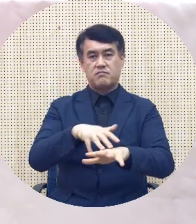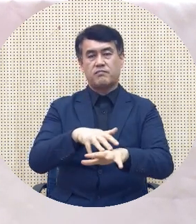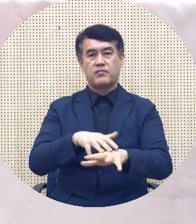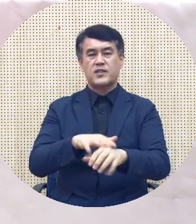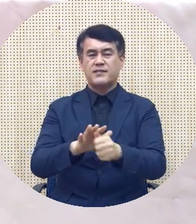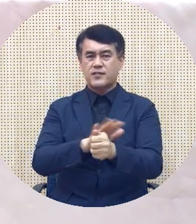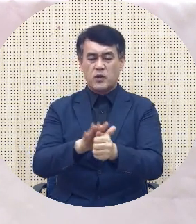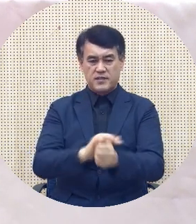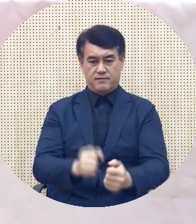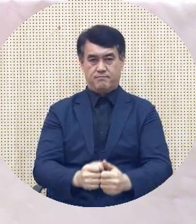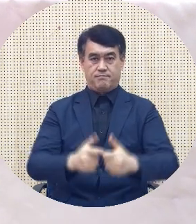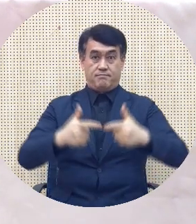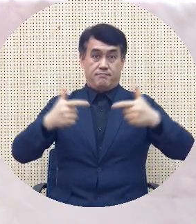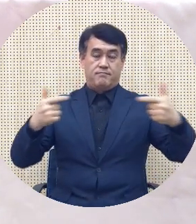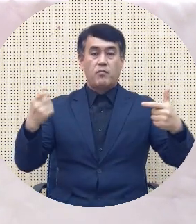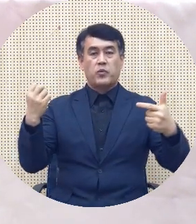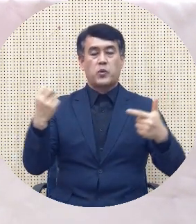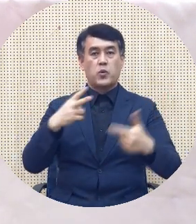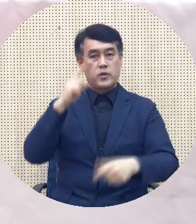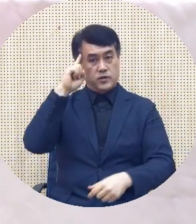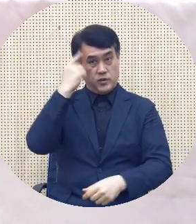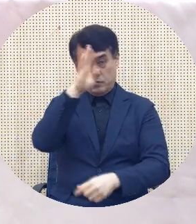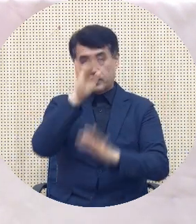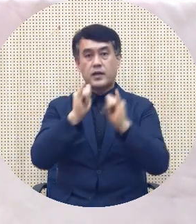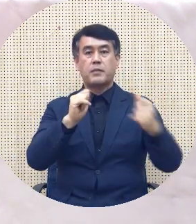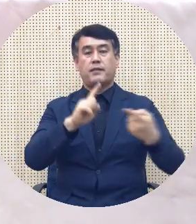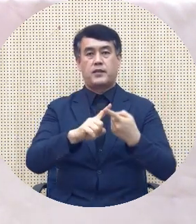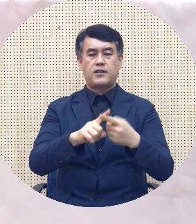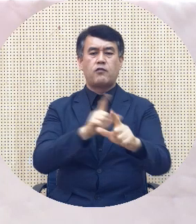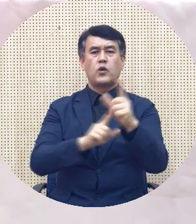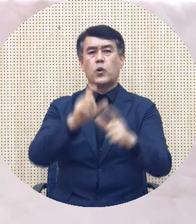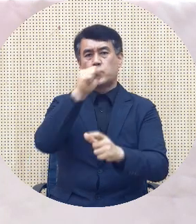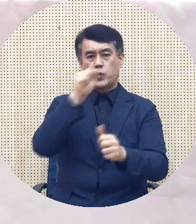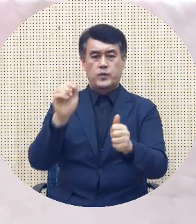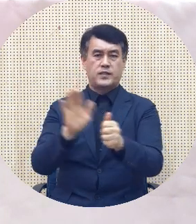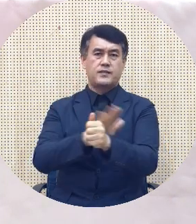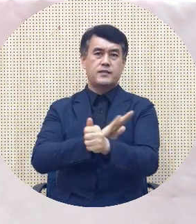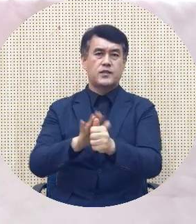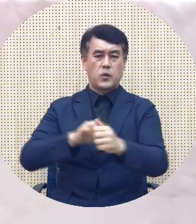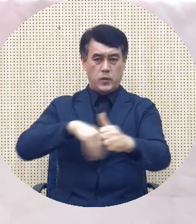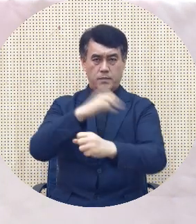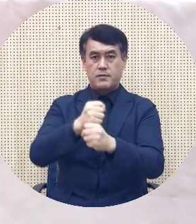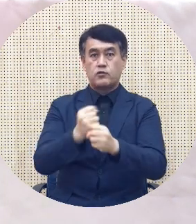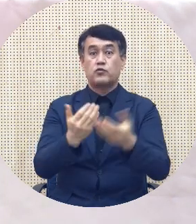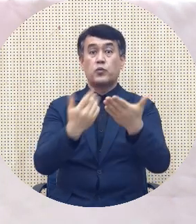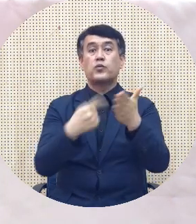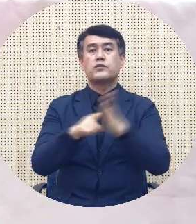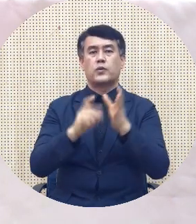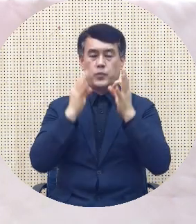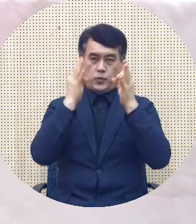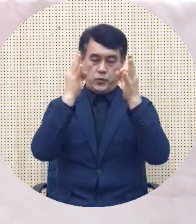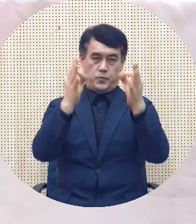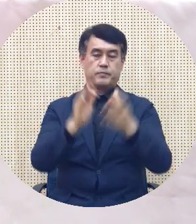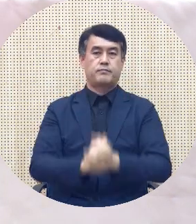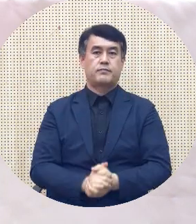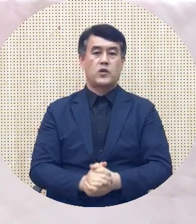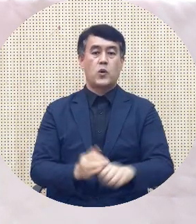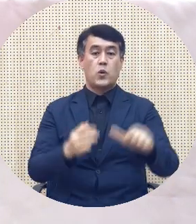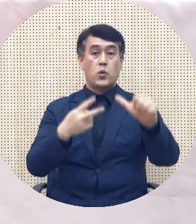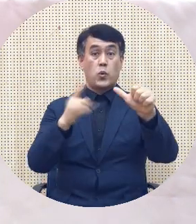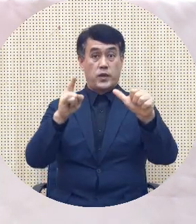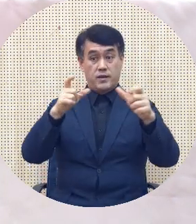서비스 인프라를 확충하고 정신질환자 분들께 더 나은 치료 환경을 제공하기 위해 많은 노력을 이어왔습니다. 5대